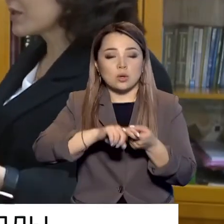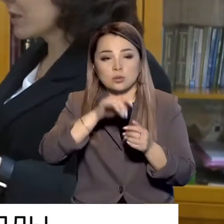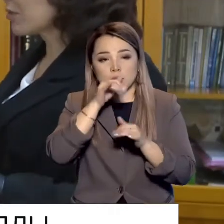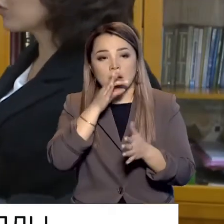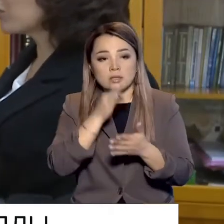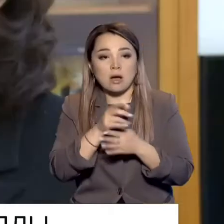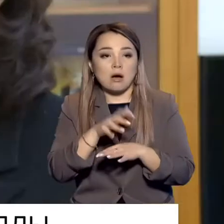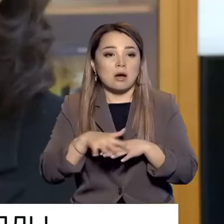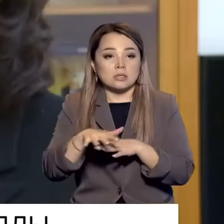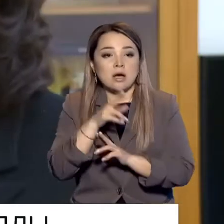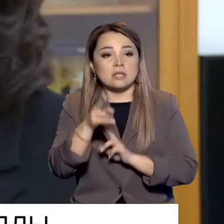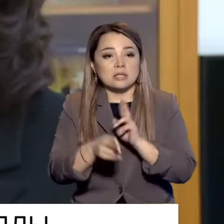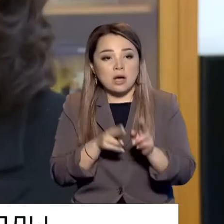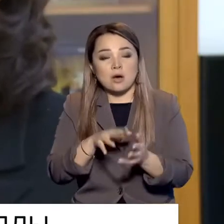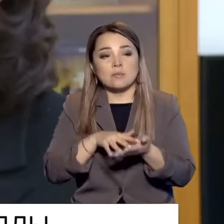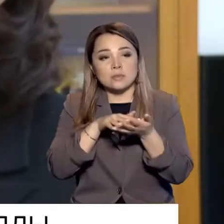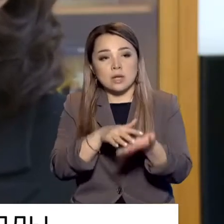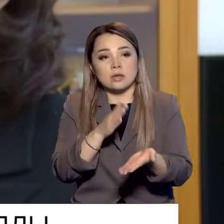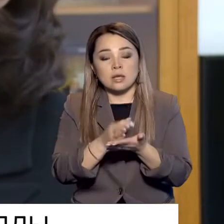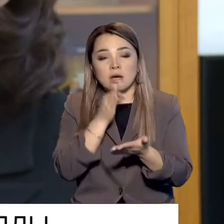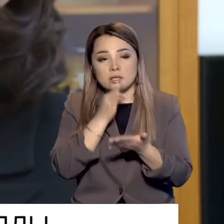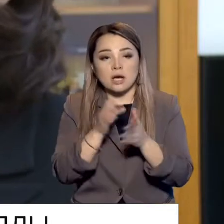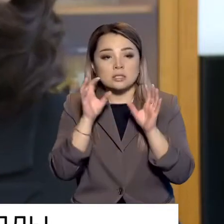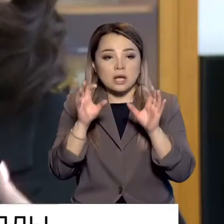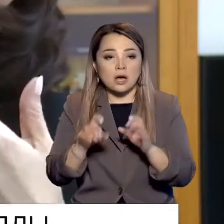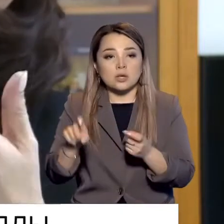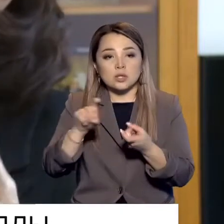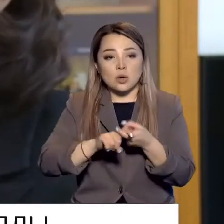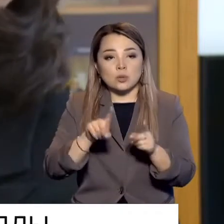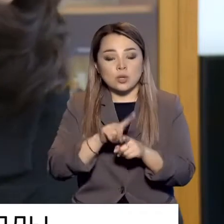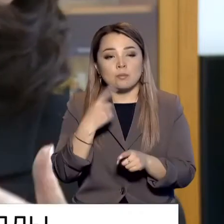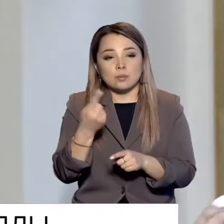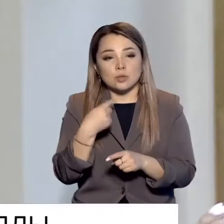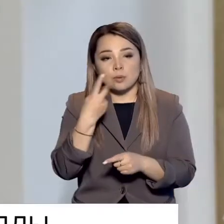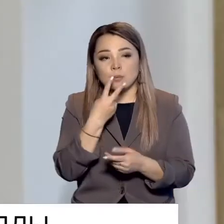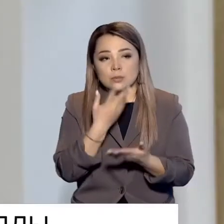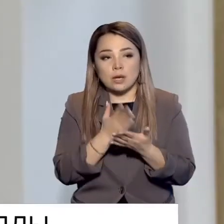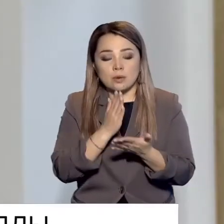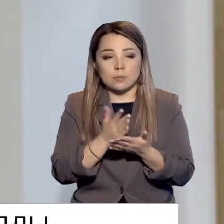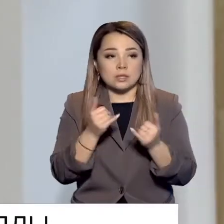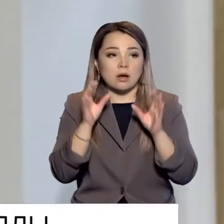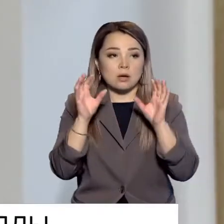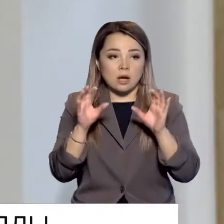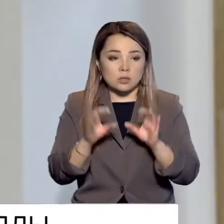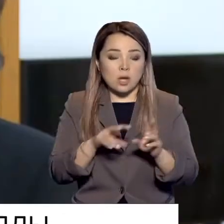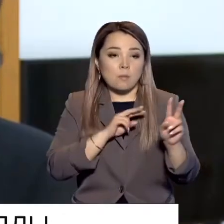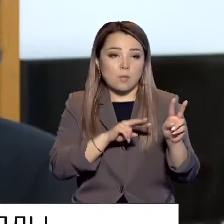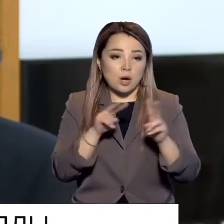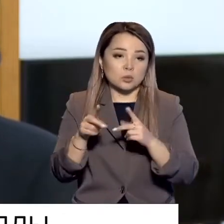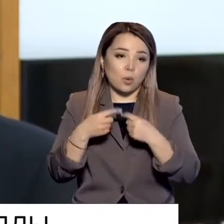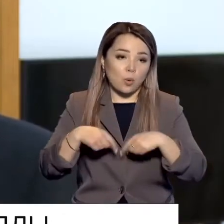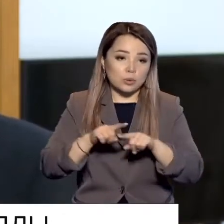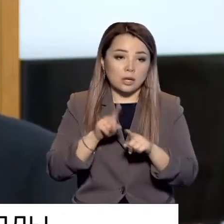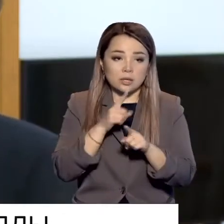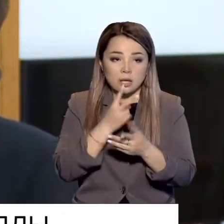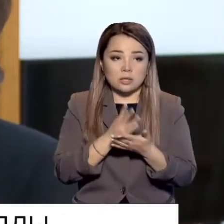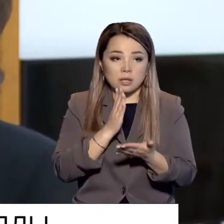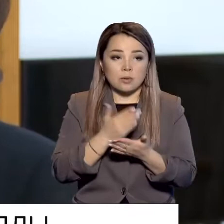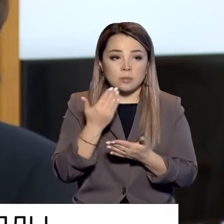Sonduktan adamdarın arzın karaytın organ boluğu zaŋ üstemdiginin bir belgisi. Bu konstitusiyalık bakla organ bolup